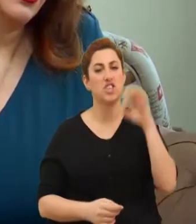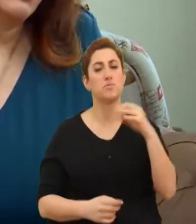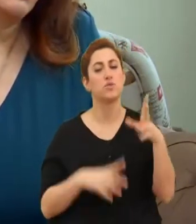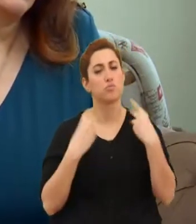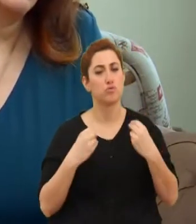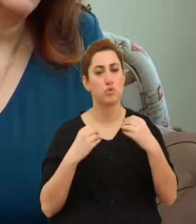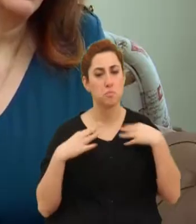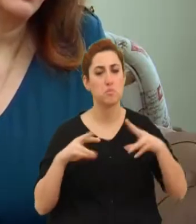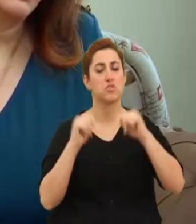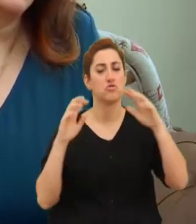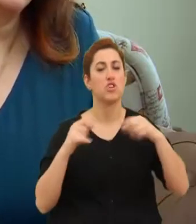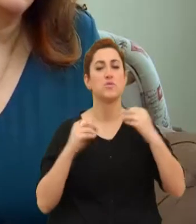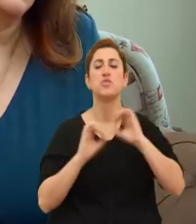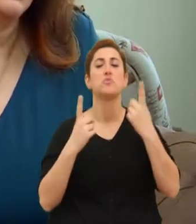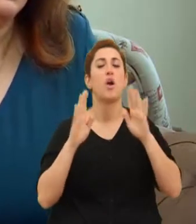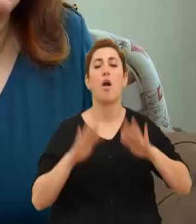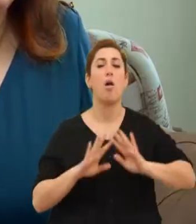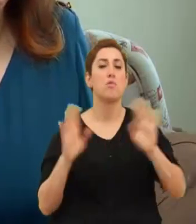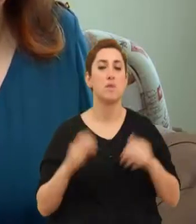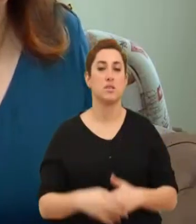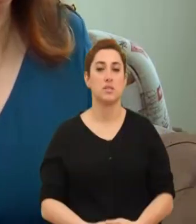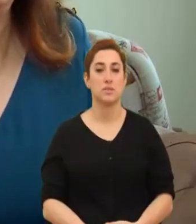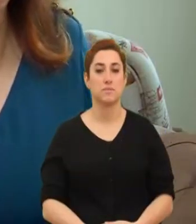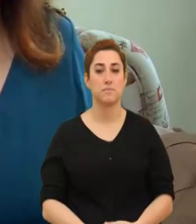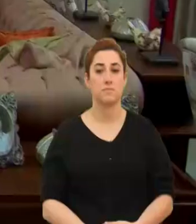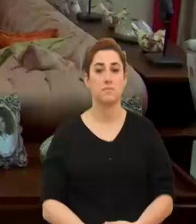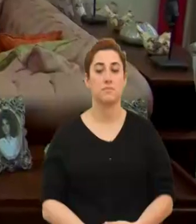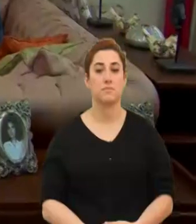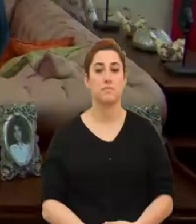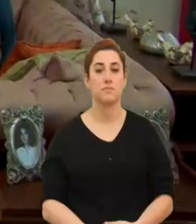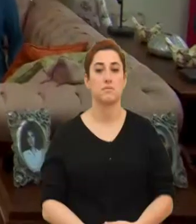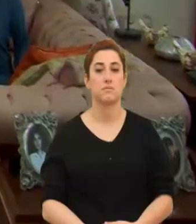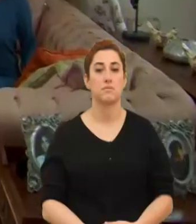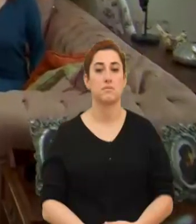şimdi bir güzel masaj yaparım. Hiçbir şeyciğin kalmaz. Ay.